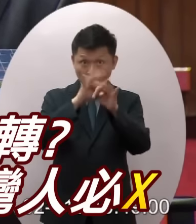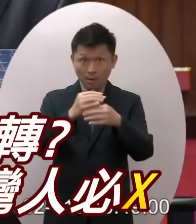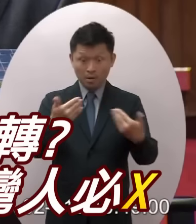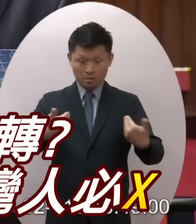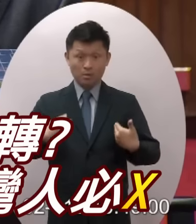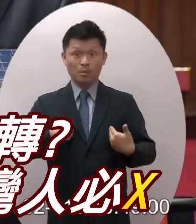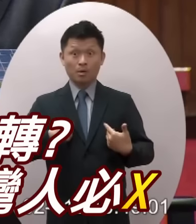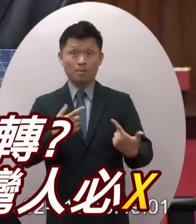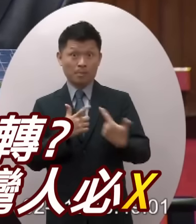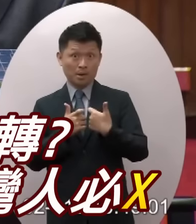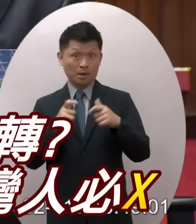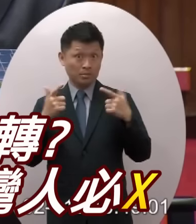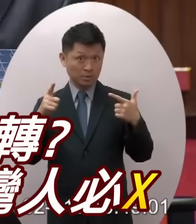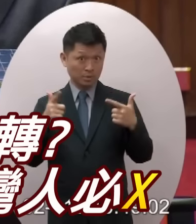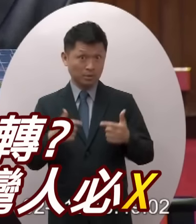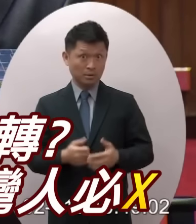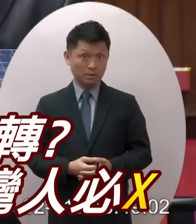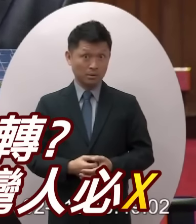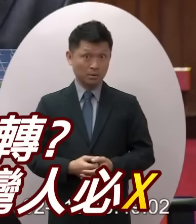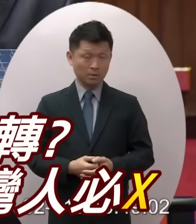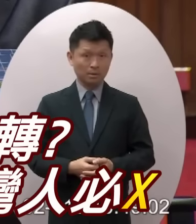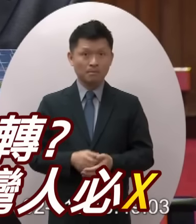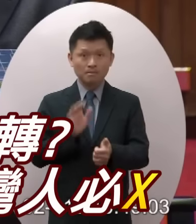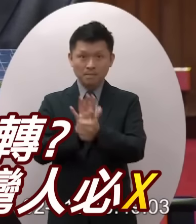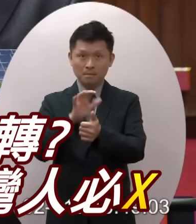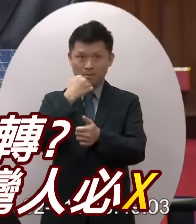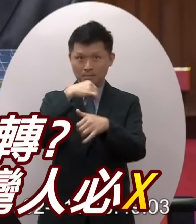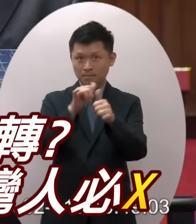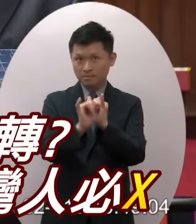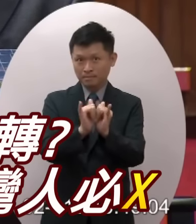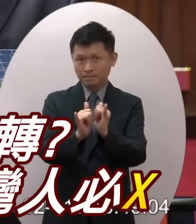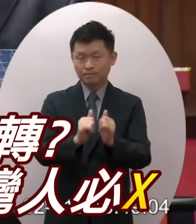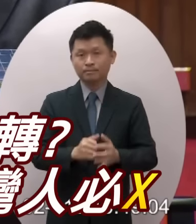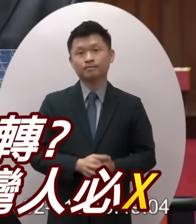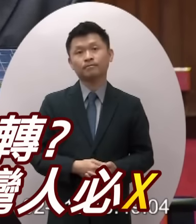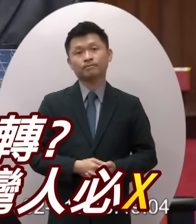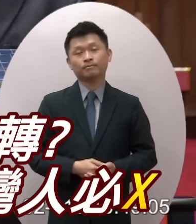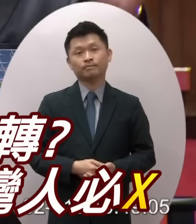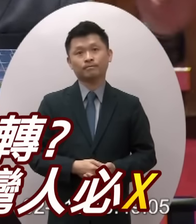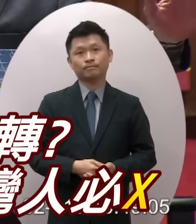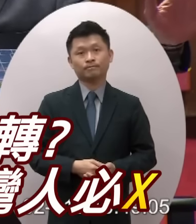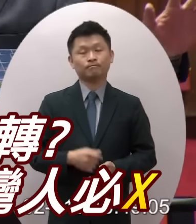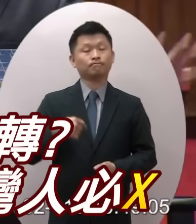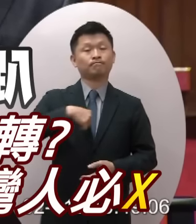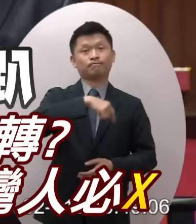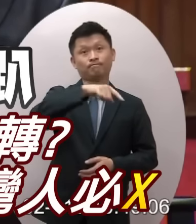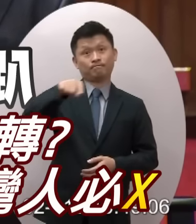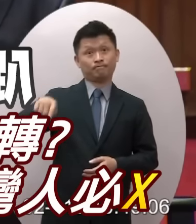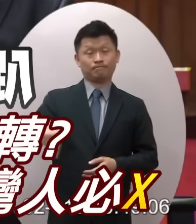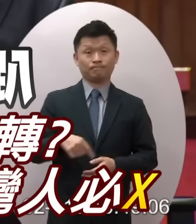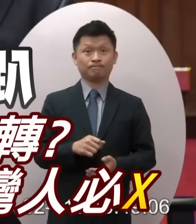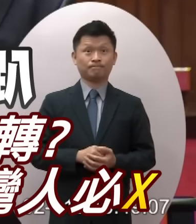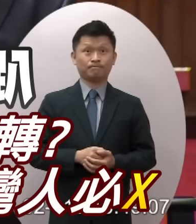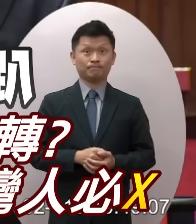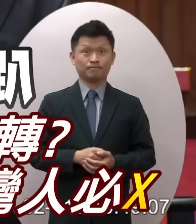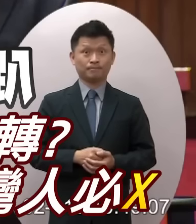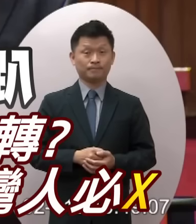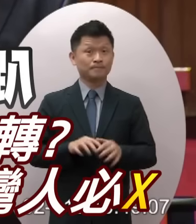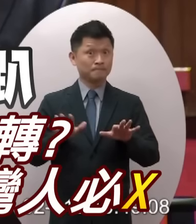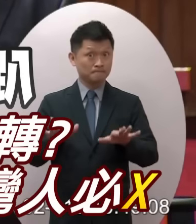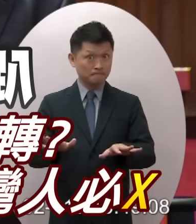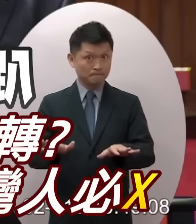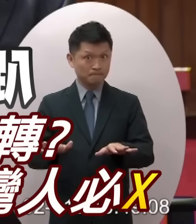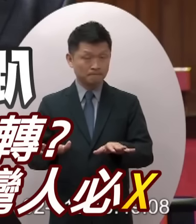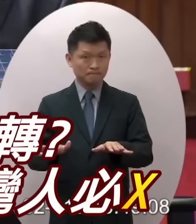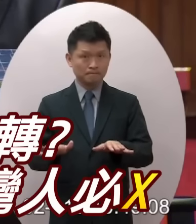届查， 当然不是， 为台湾人呢， 是 为了咱阿伯。我甲你讲，咱即卖要